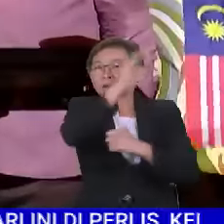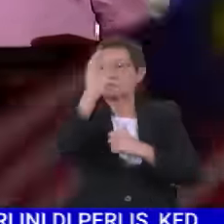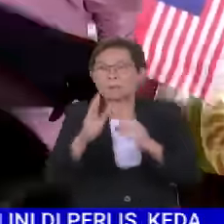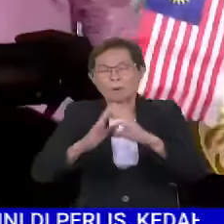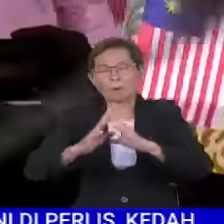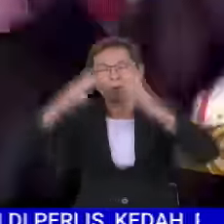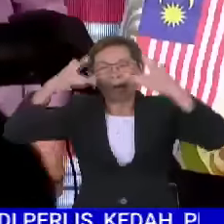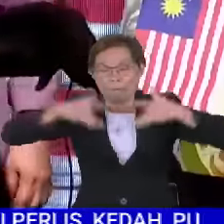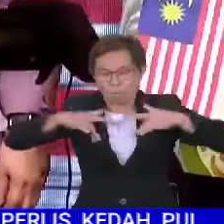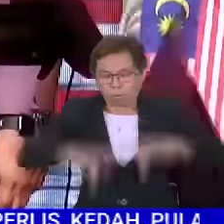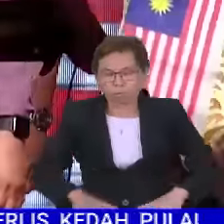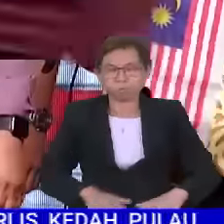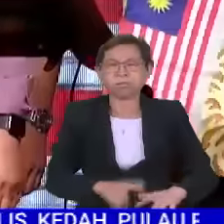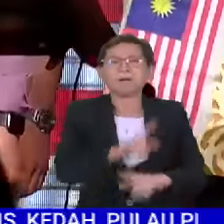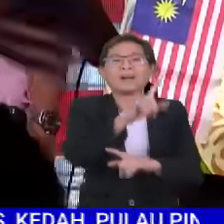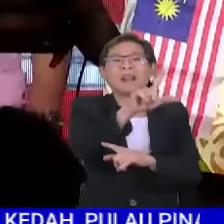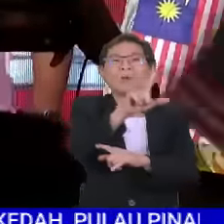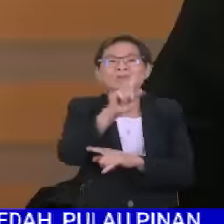pudar. Lawan tetap lawan.